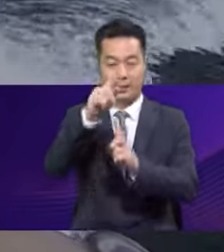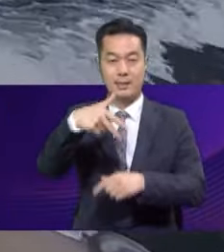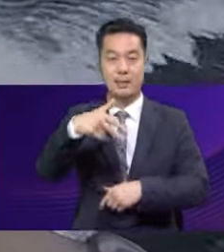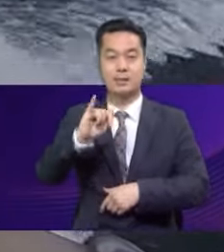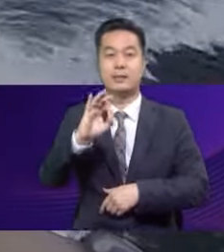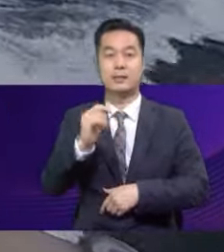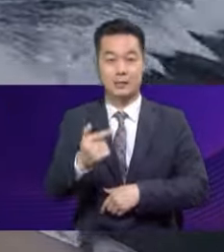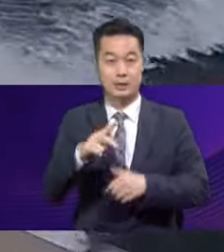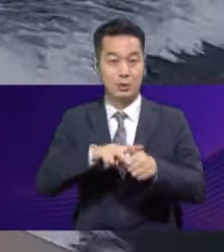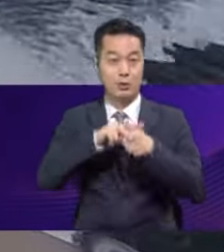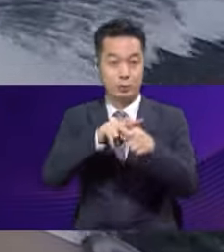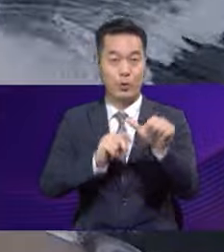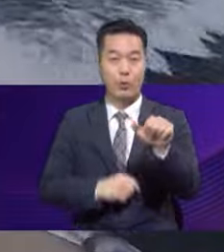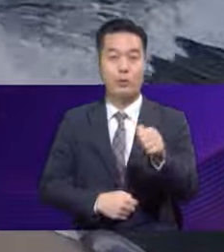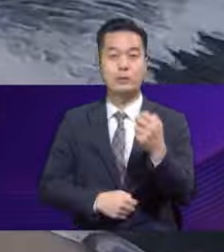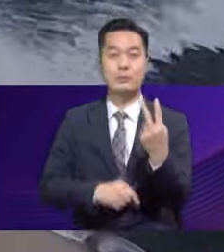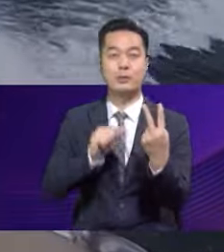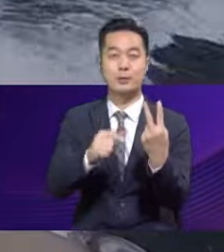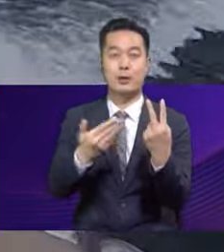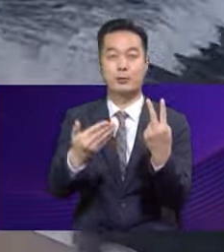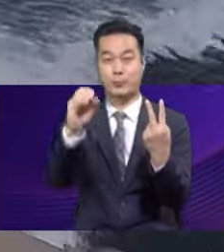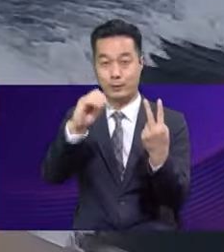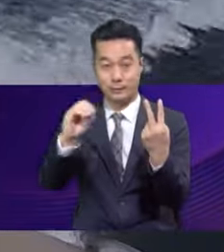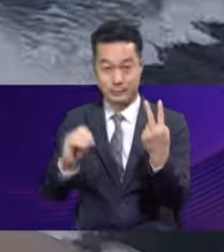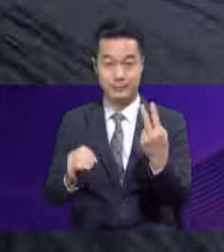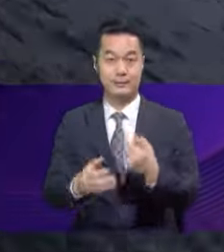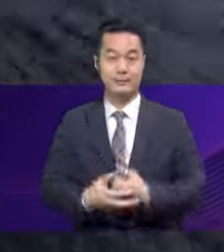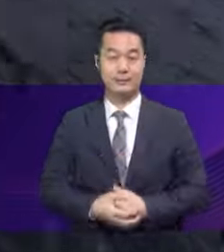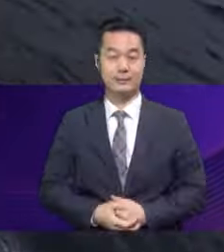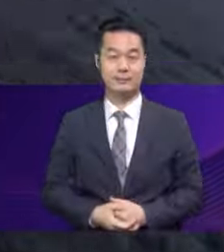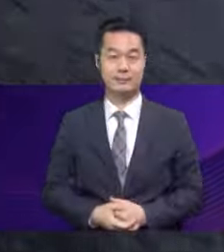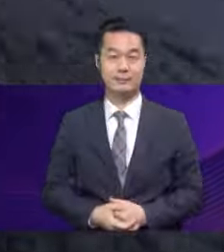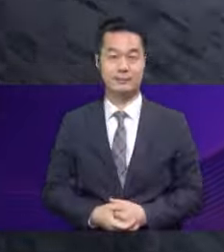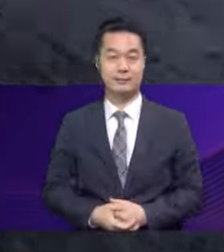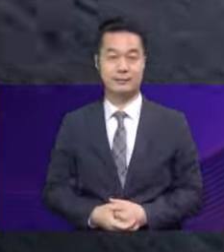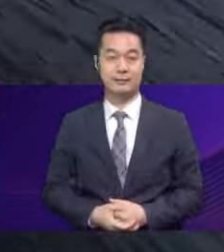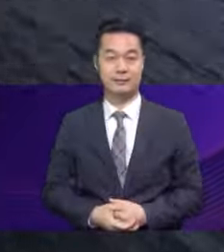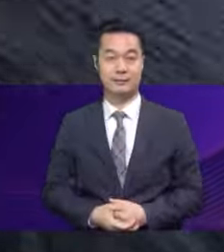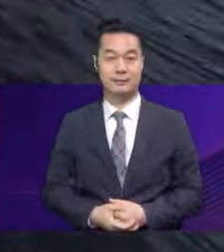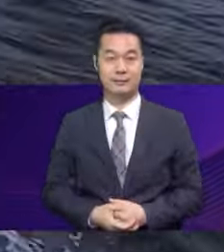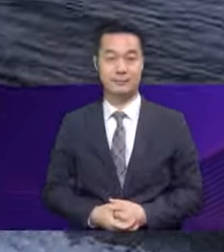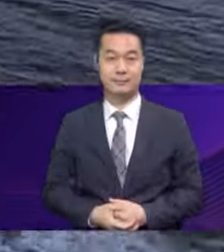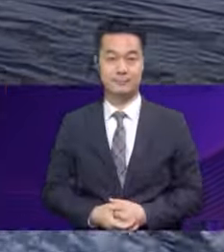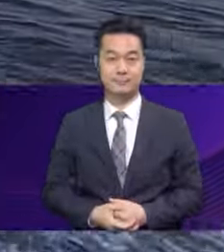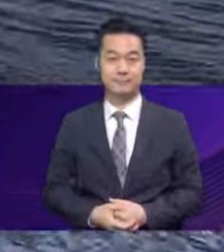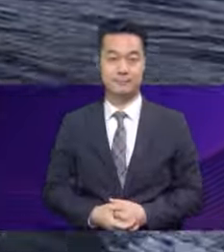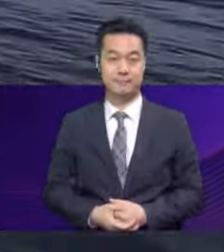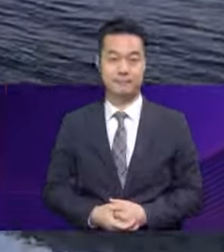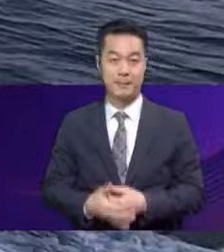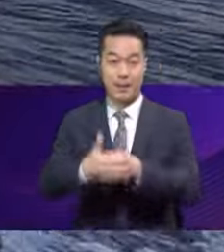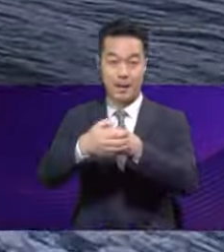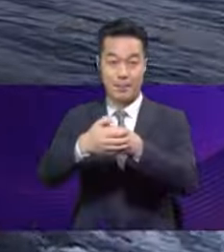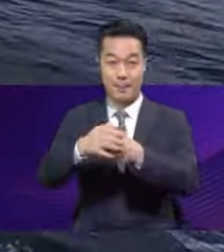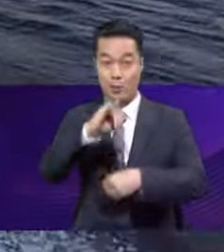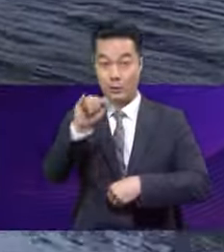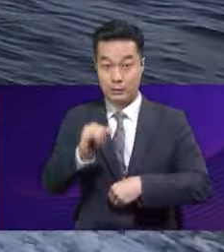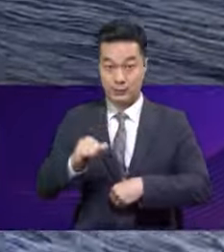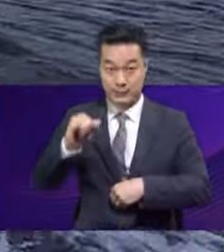후보 52.9%로 예측 1위. 자, 계속해서 확인해 볼 지역구는 마포